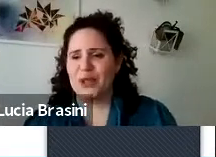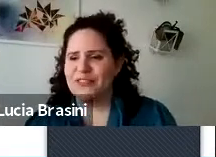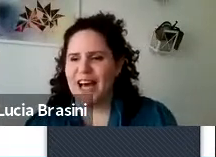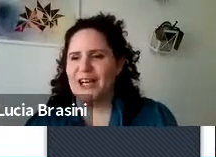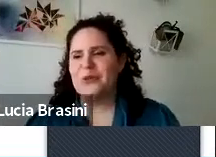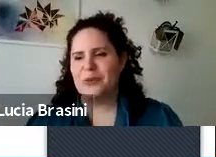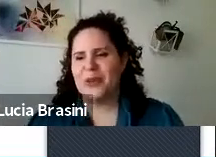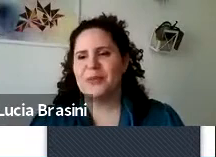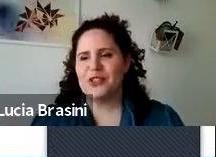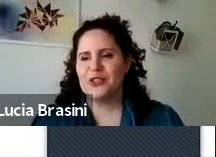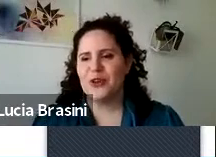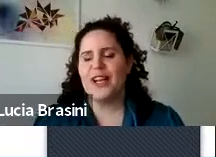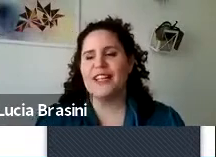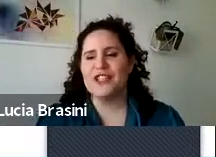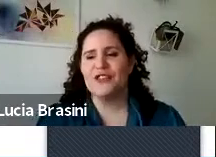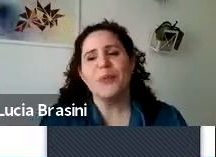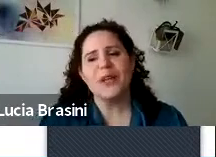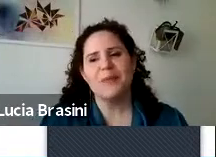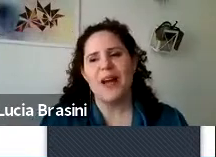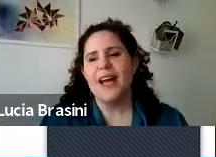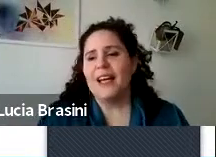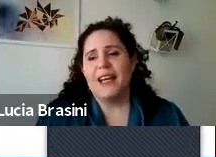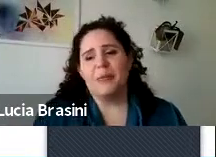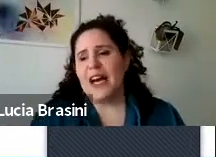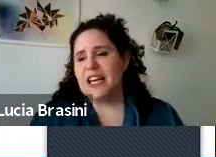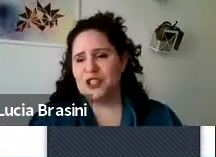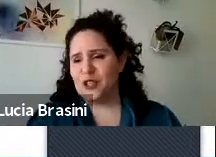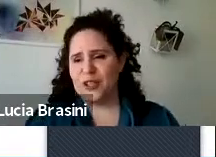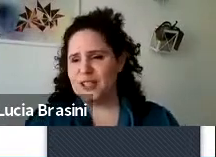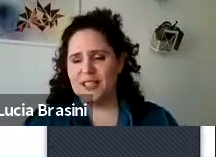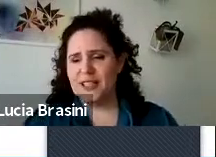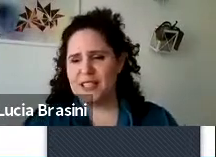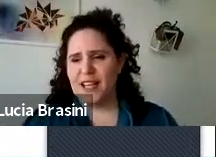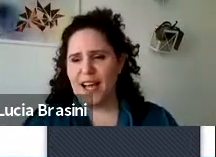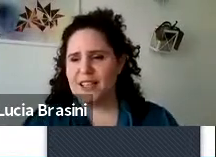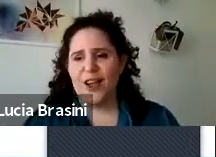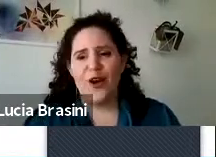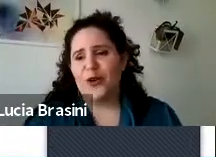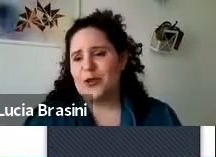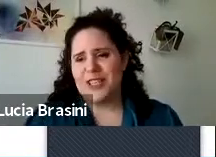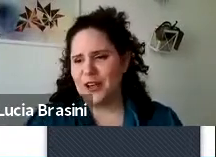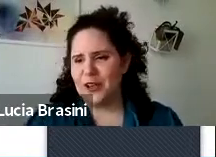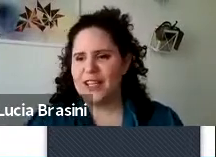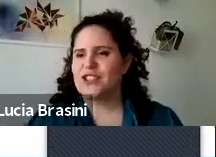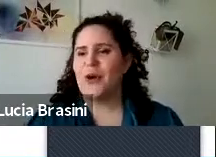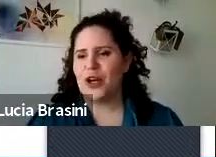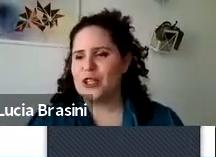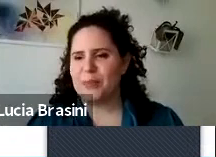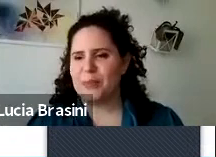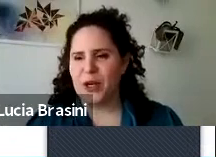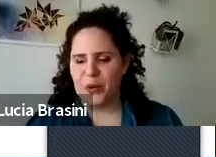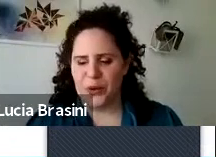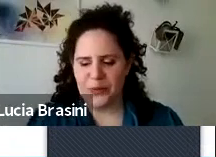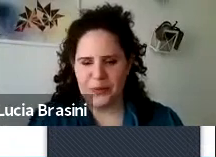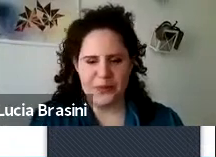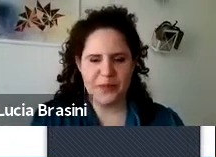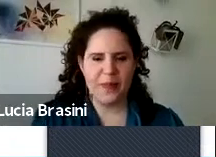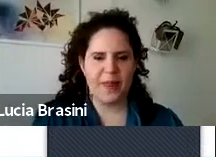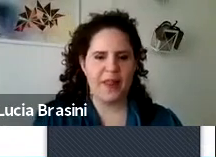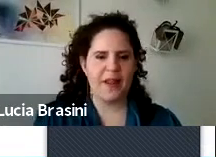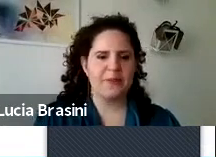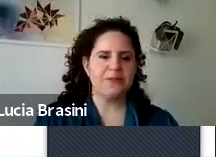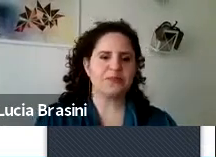avvicinare e motivare tutte quelle persone che dicevo prima, che magari si sono disinteressate o non sanno che c'è qualcosa per loro.